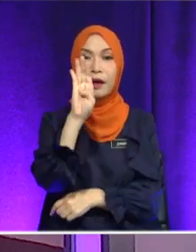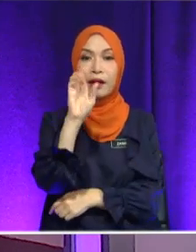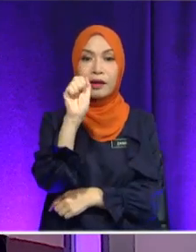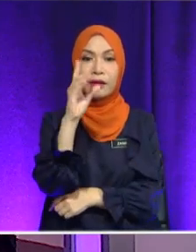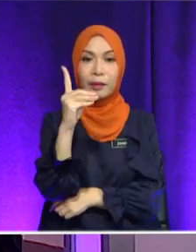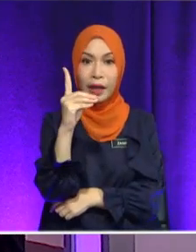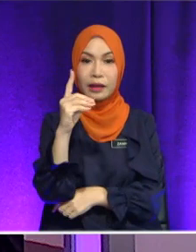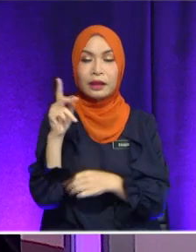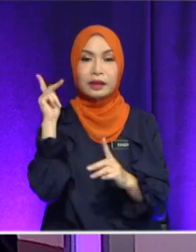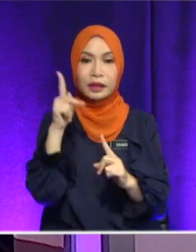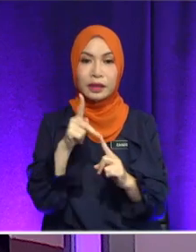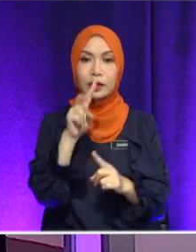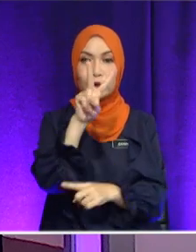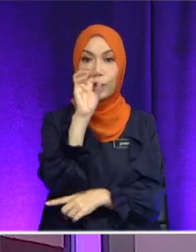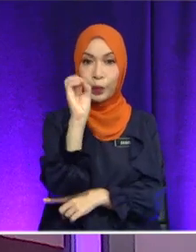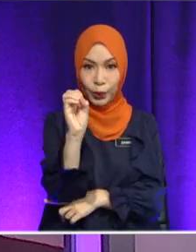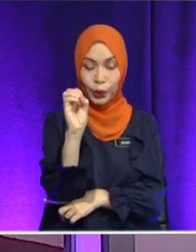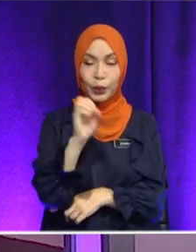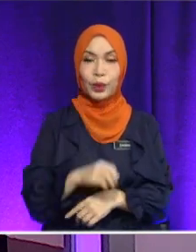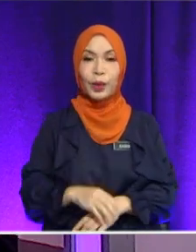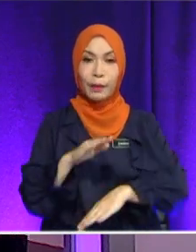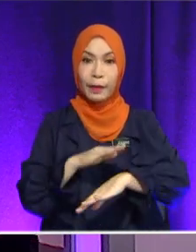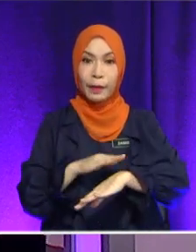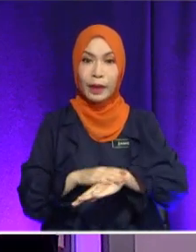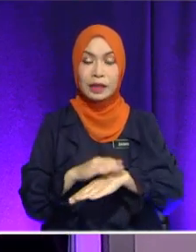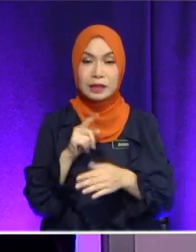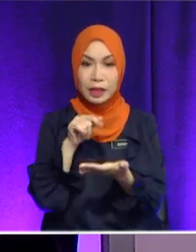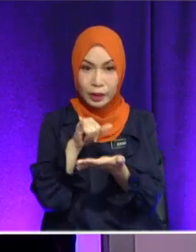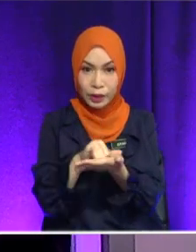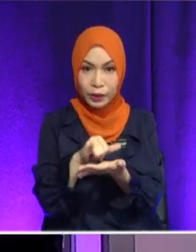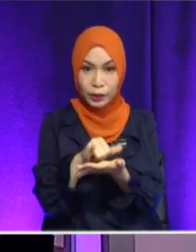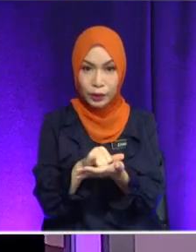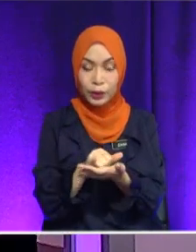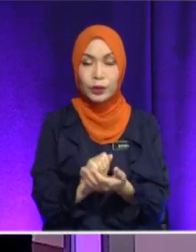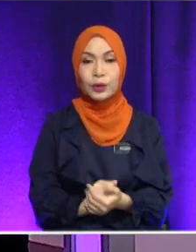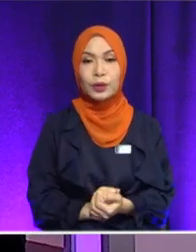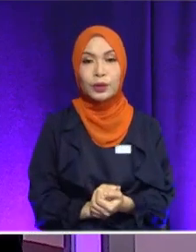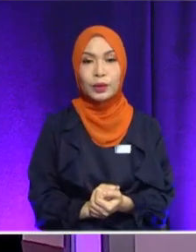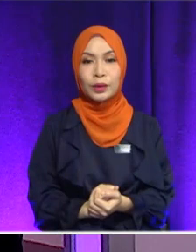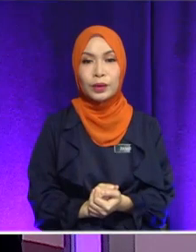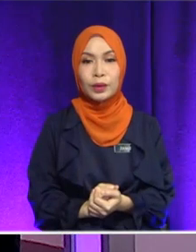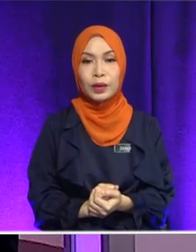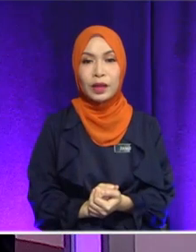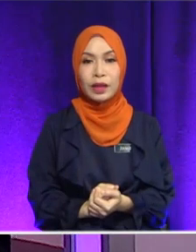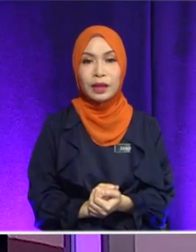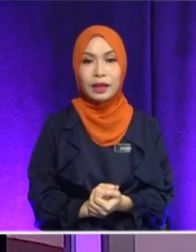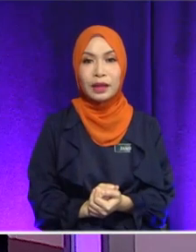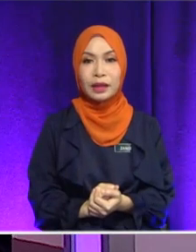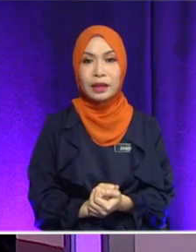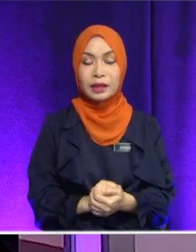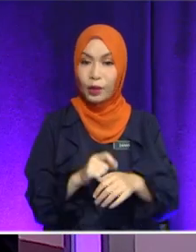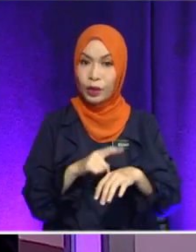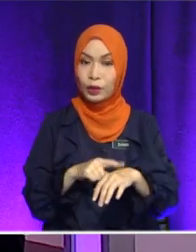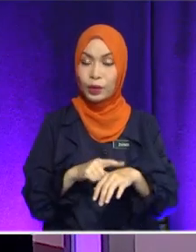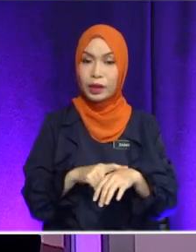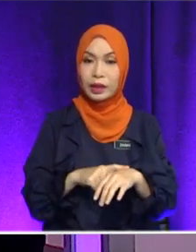masih ada tempat itu murid telah didedahkan dengan seni pada abad ke-14 hingga abad ke-19